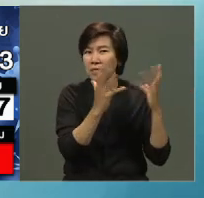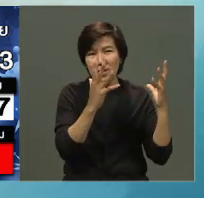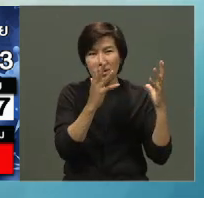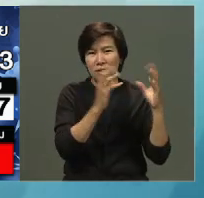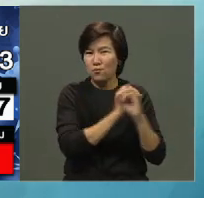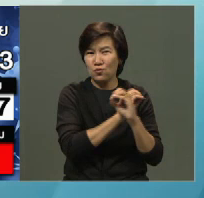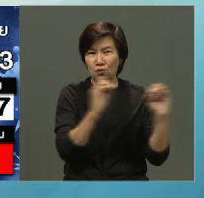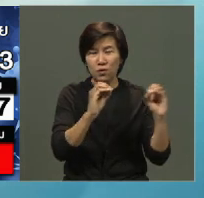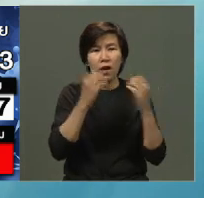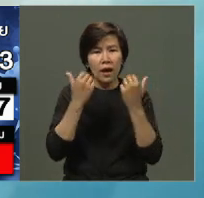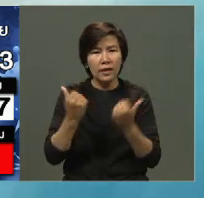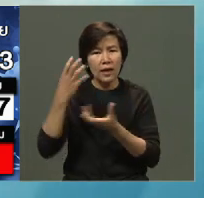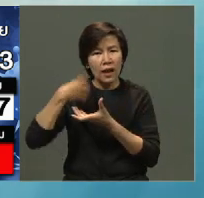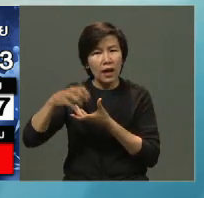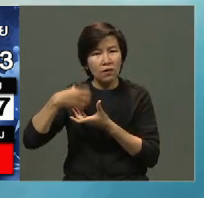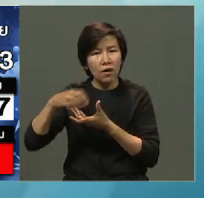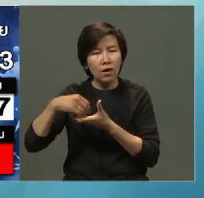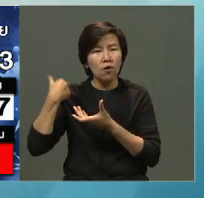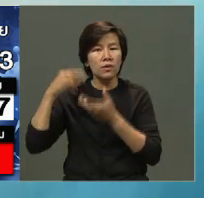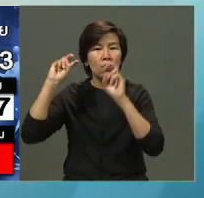เดือนที่ผ่านมาไม่มีรายงานติดเชื้อในประเทศไทยเลยวันนี้ผมจะมีช่วงท้ายการแถลงจะมี2ประเด็นใหญ่ๆซึ่งจะเป็นการนำเอาร่างข้อเสนอซึ่งจะนำเสนอต่อสปกชุดใหญ่นะครับก็คือเรื่องของการเปิดกิจการกิจกรรมในส่วนที่เหลือทั้งหมดนะครับว่าเมียรายละเอียดอย่างไรใครที่รอเรื่องของสถานบันเทิงอะไรทั้งหลายรอฟังในช่วง